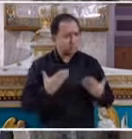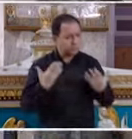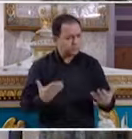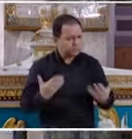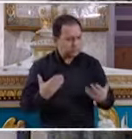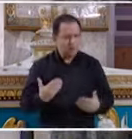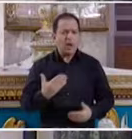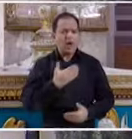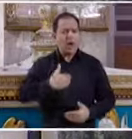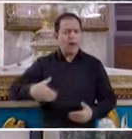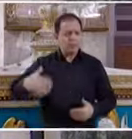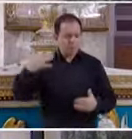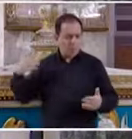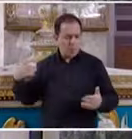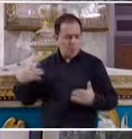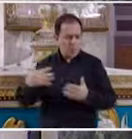έχομεν,